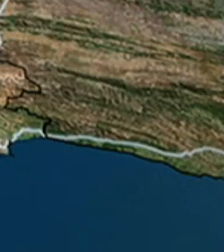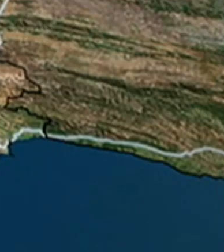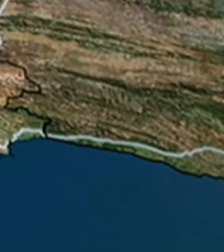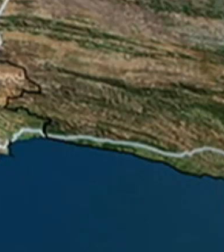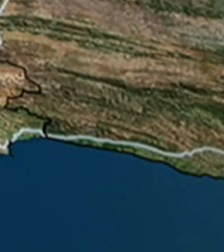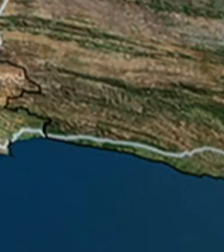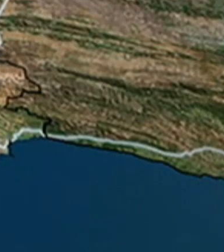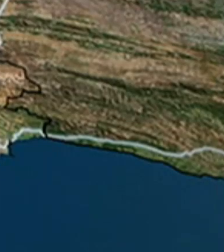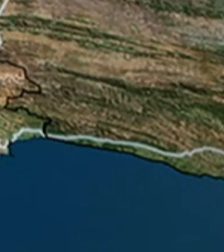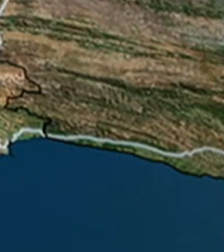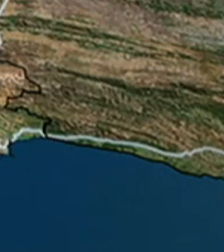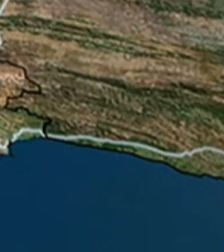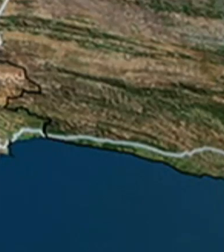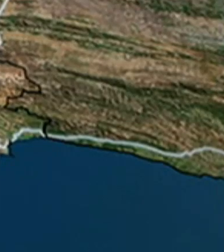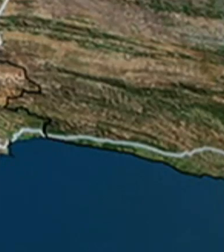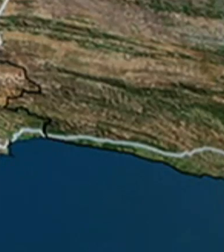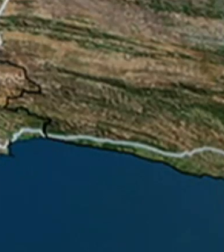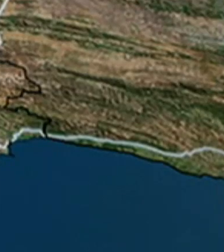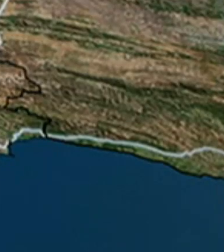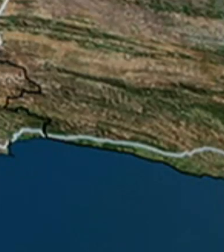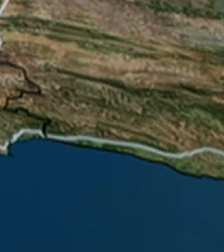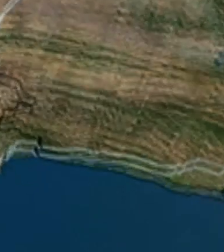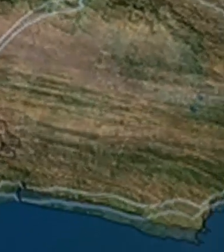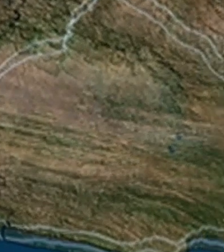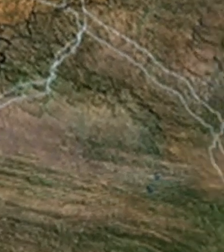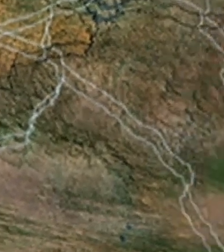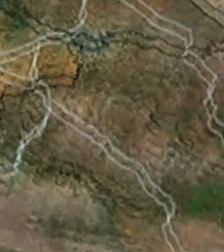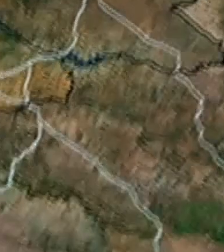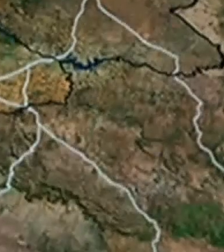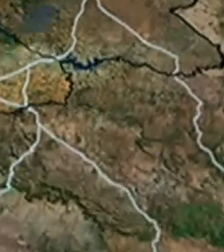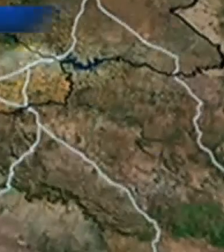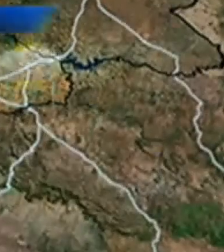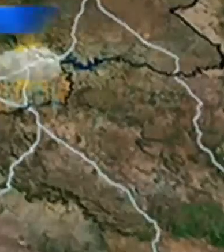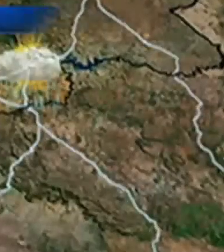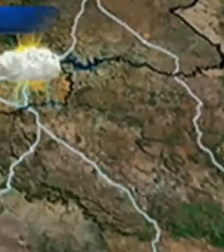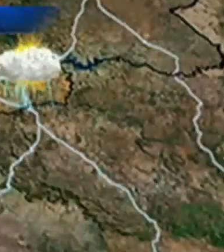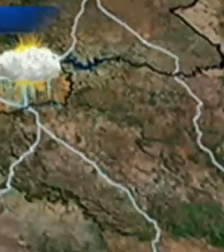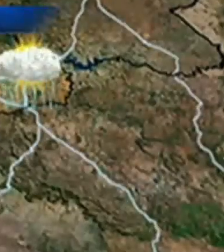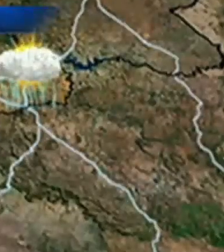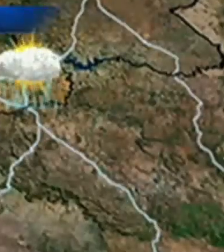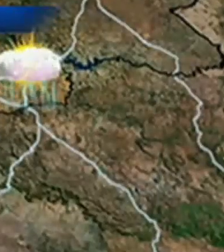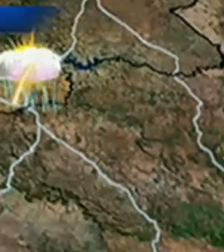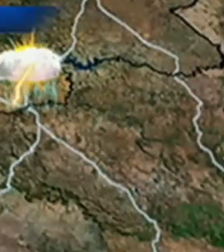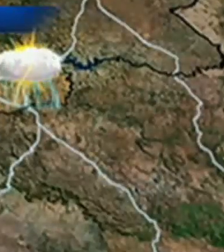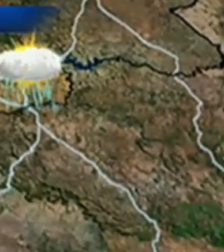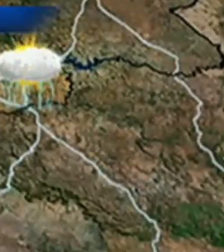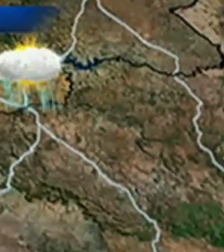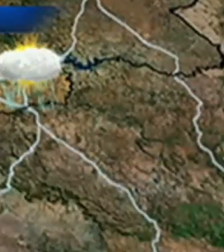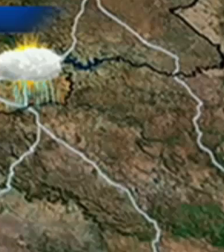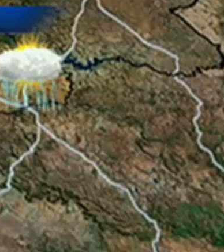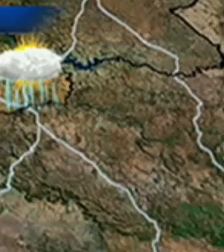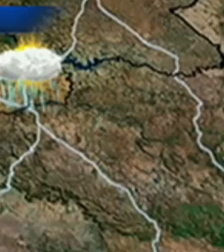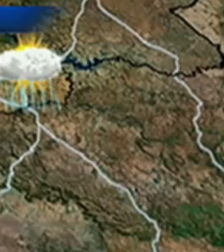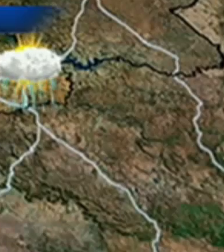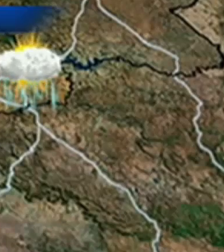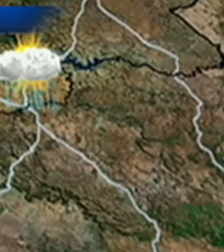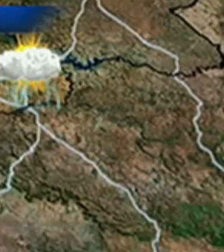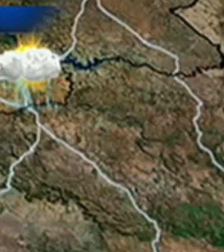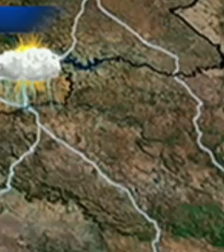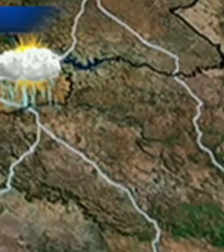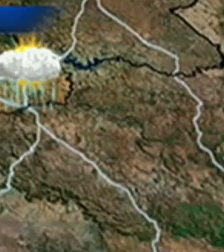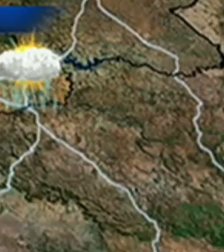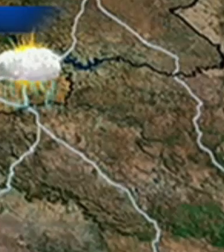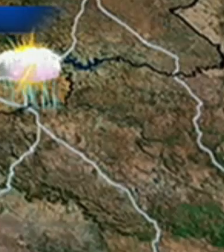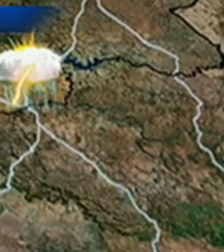go fodile ka tše 24 ka Beaufort West ke tše 37 gomme re lebelela Northern Cape province yeo le tla fišela go ntšhana